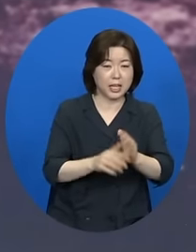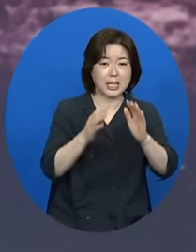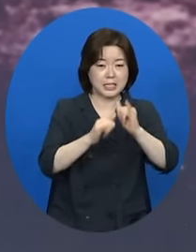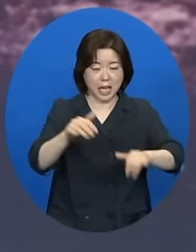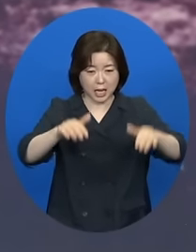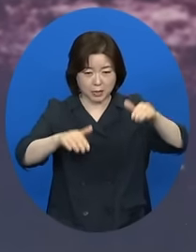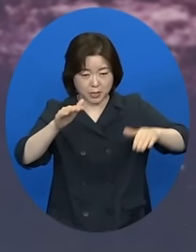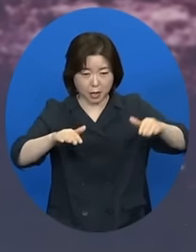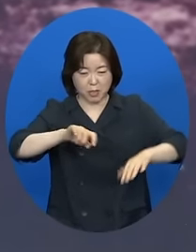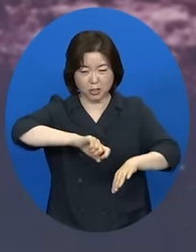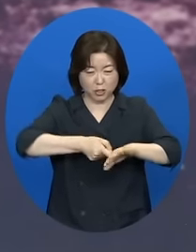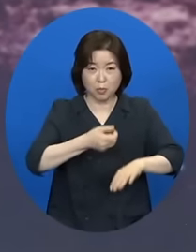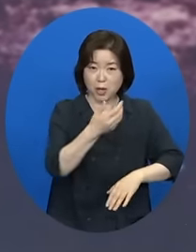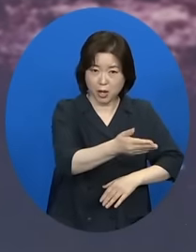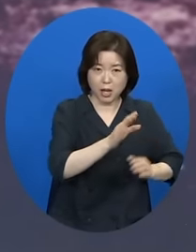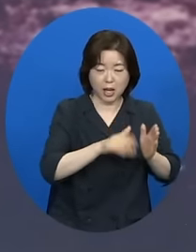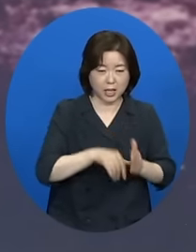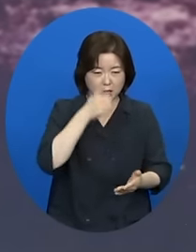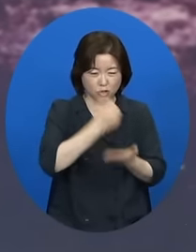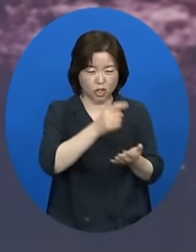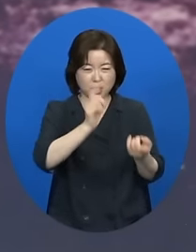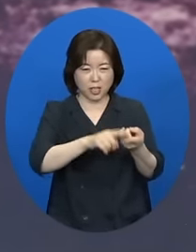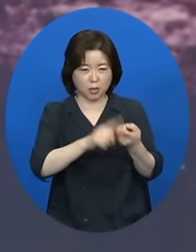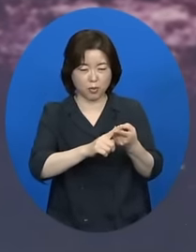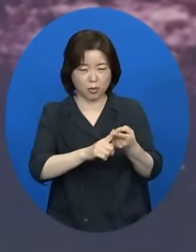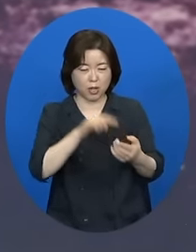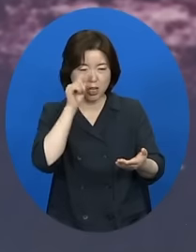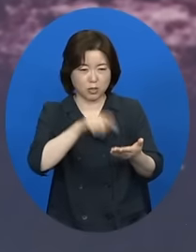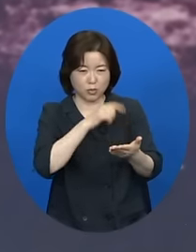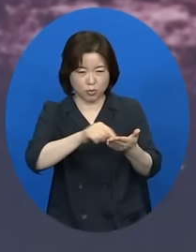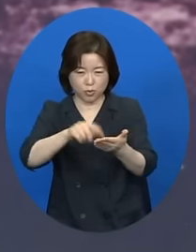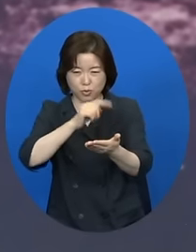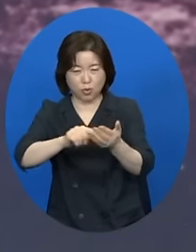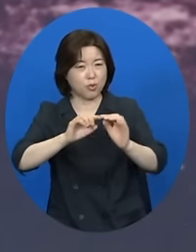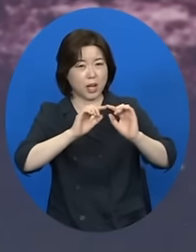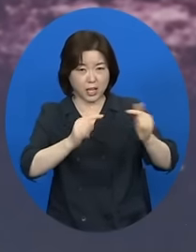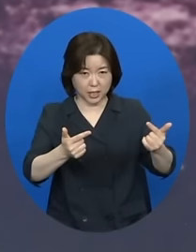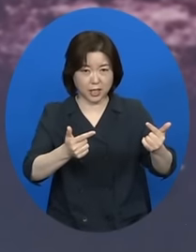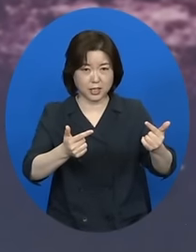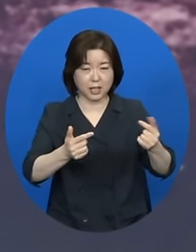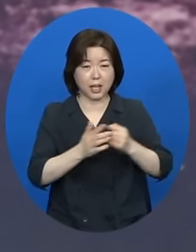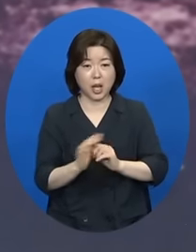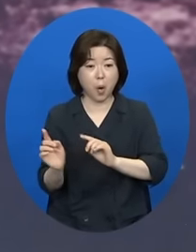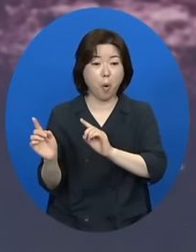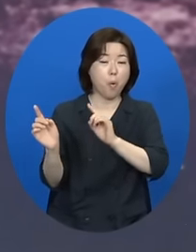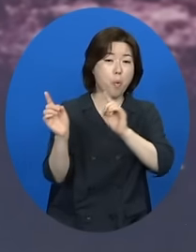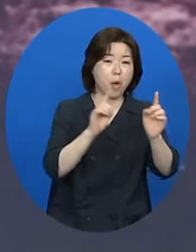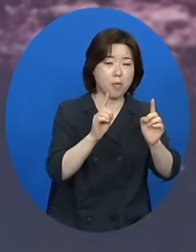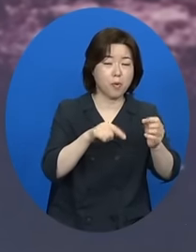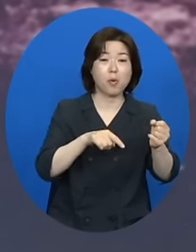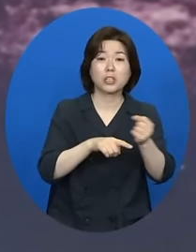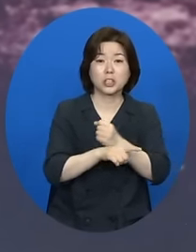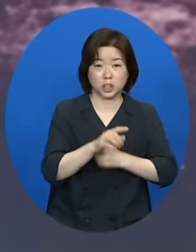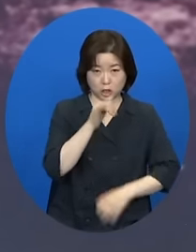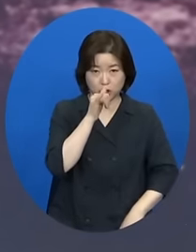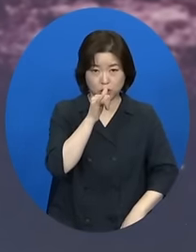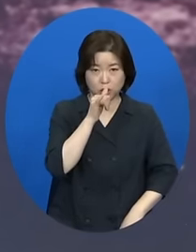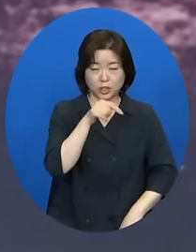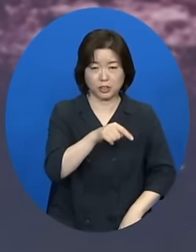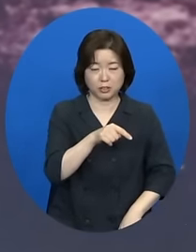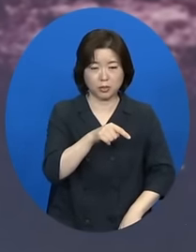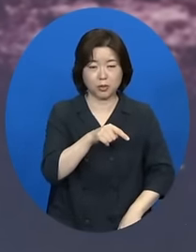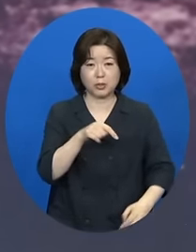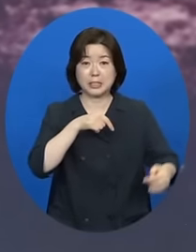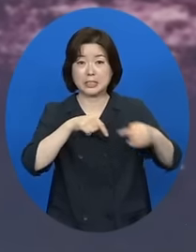때에 죄 지은 대로 다 이 사람을 그 죄값을 치르게 한 것이 아니라 회복하게 하는 정의를